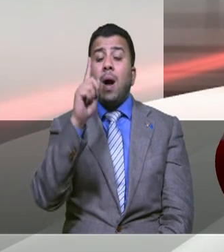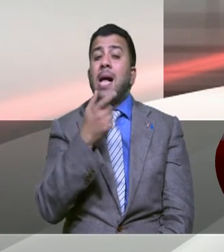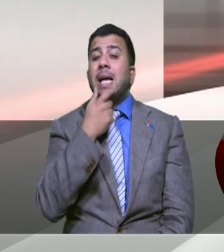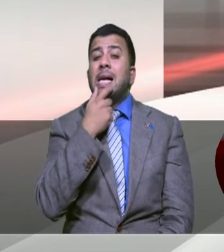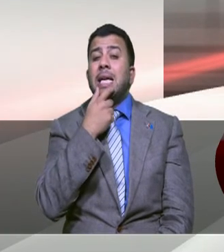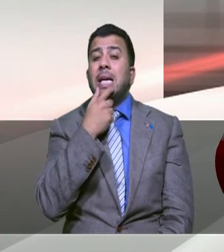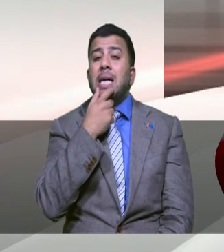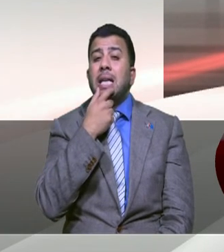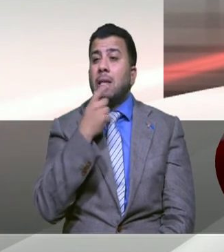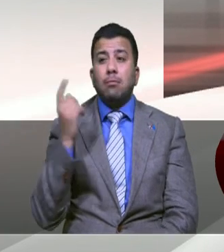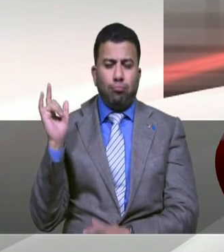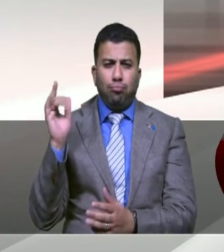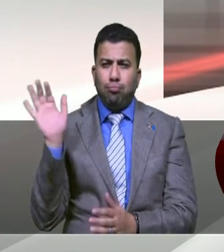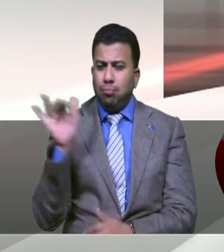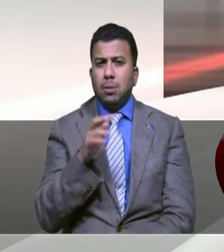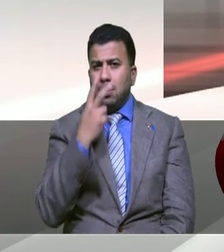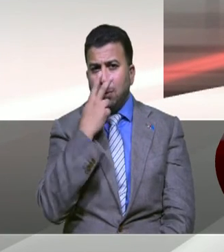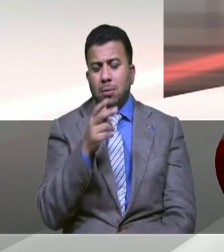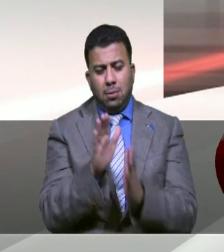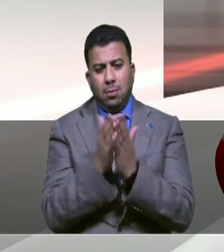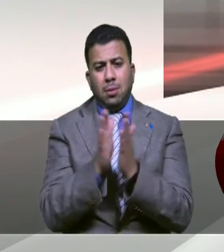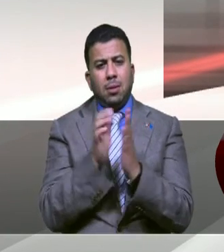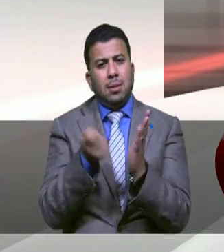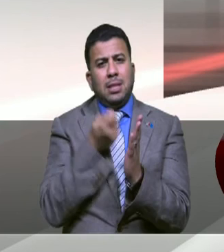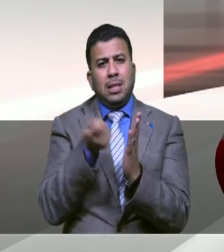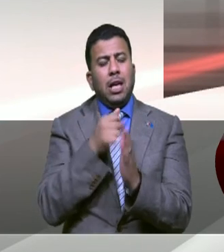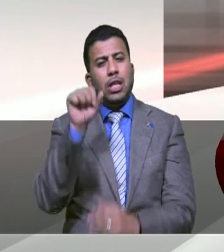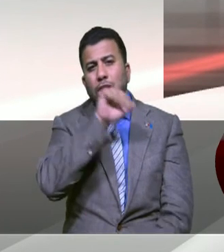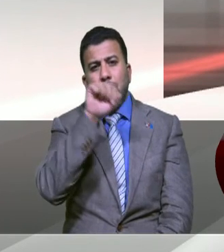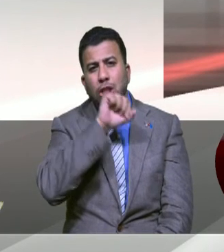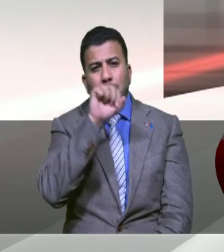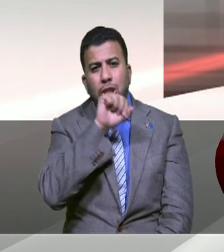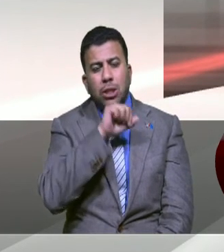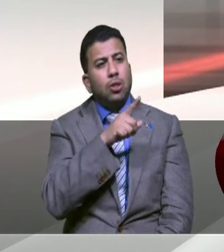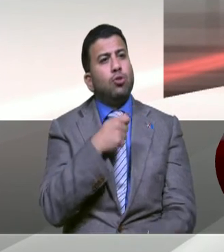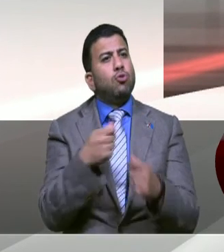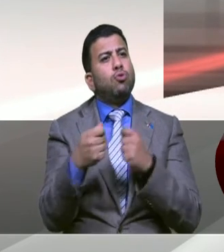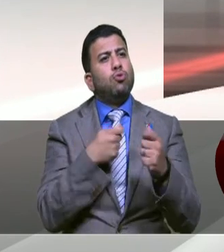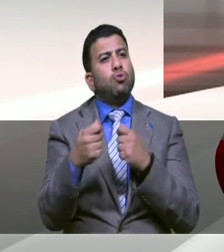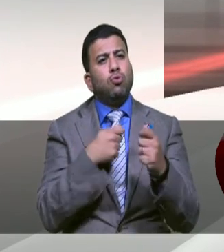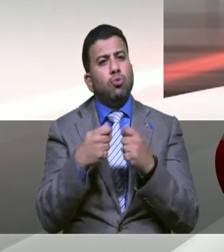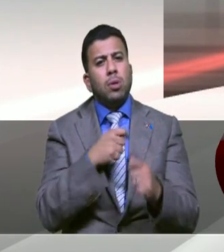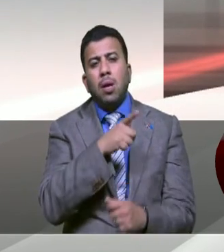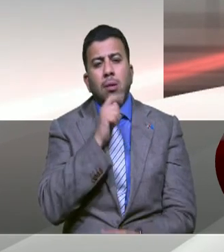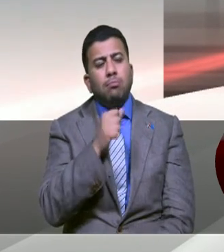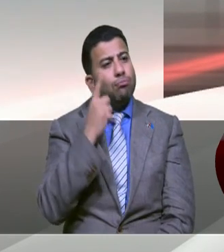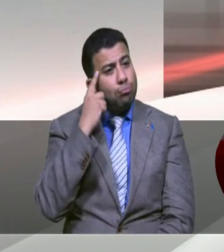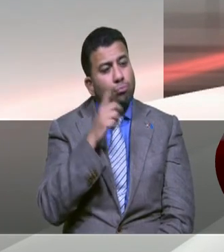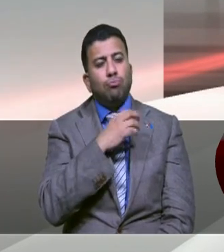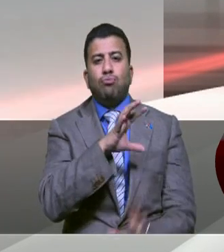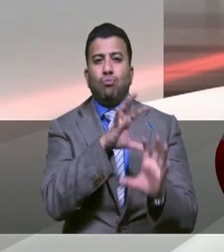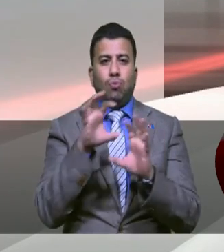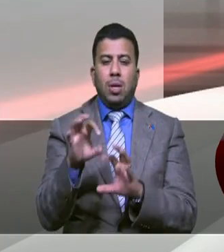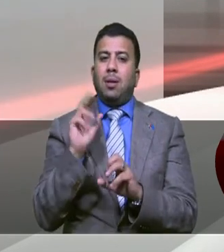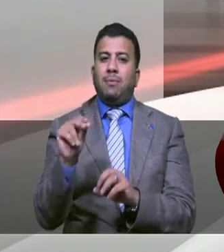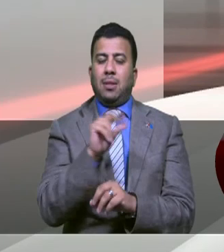كان زايرني وشايفنا، كتب في الكتاب عن زيارة للشارقة وقال ان هذا سوق. سبحان الله. كان كذا، فنحن على اساس